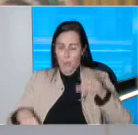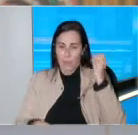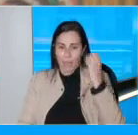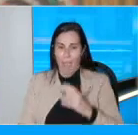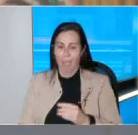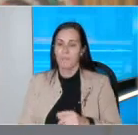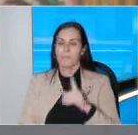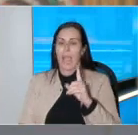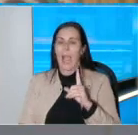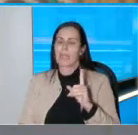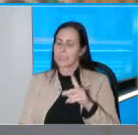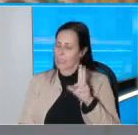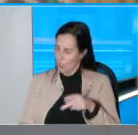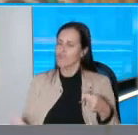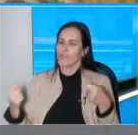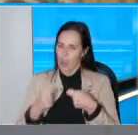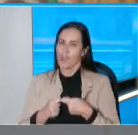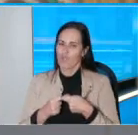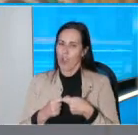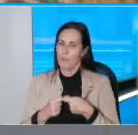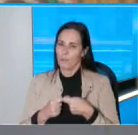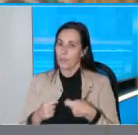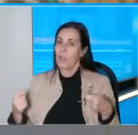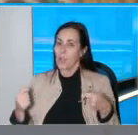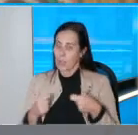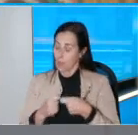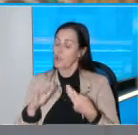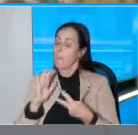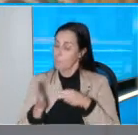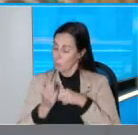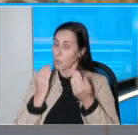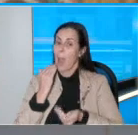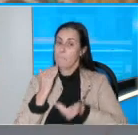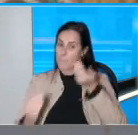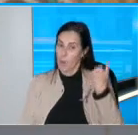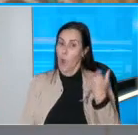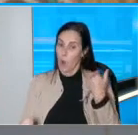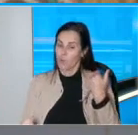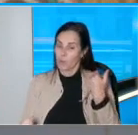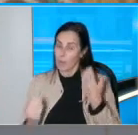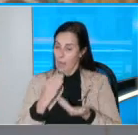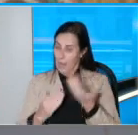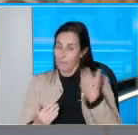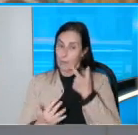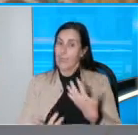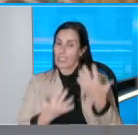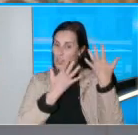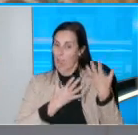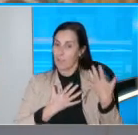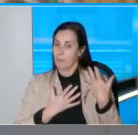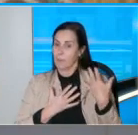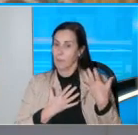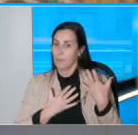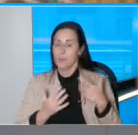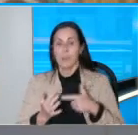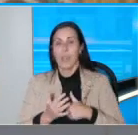קטר. אז כן, יש קשר בין הדברים, קשר מתוכנן מראש, ככל הנראה לפני יותר מעשור, על ידי